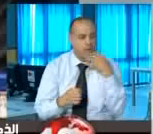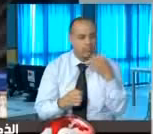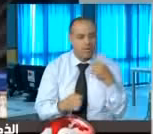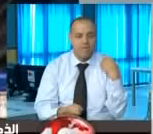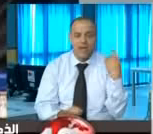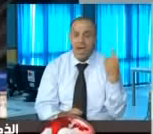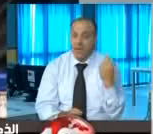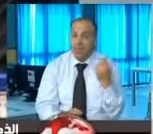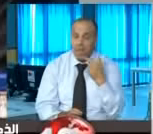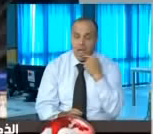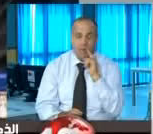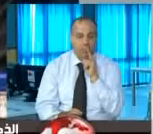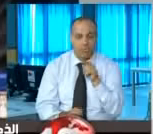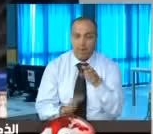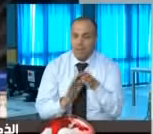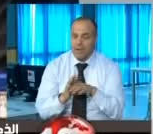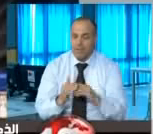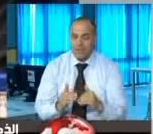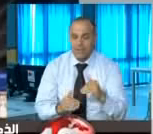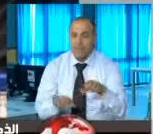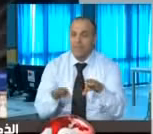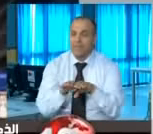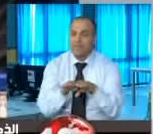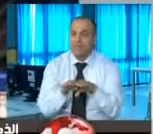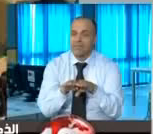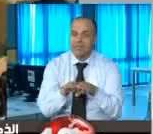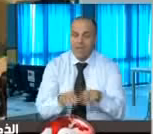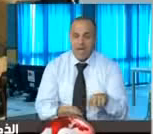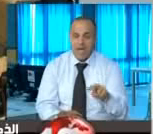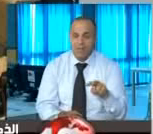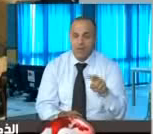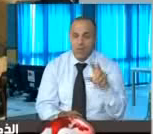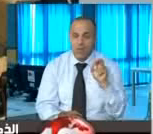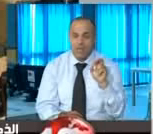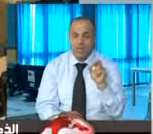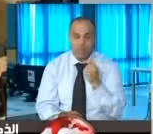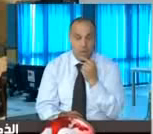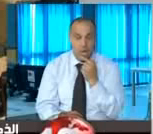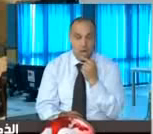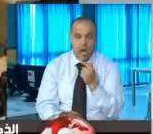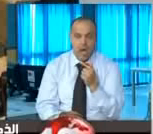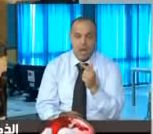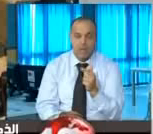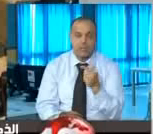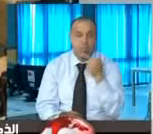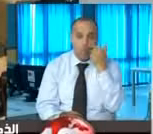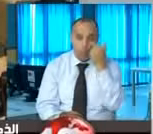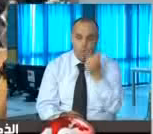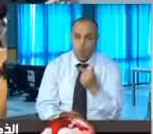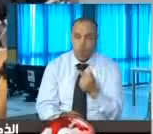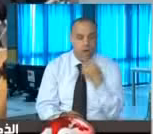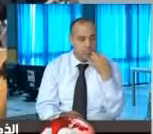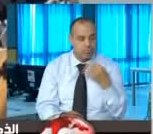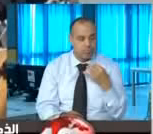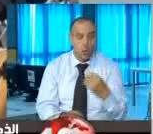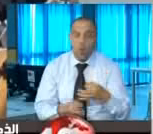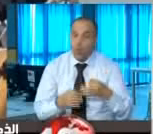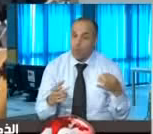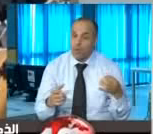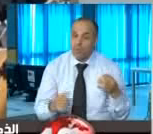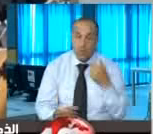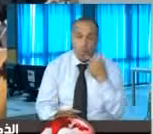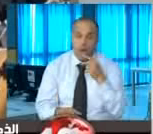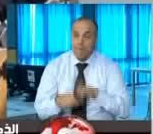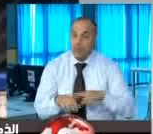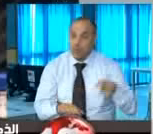عالمي بتنفيذ خطة التنمية المستدامة لعام 2030 بما تنطوي عليه من وعود كبرى. وحث